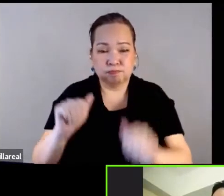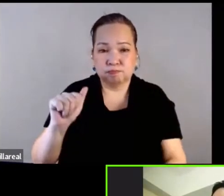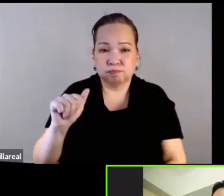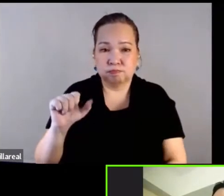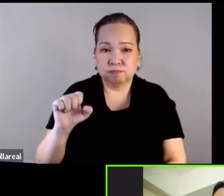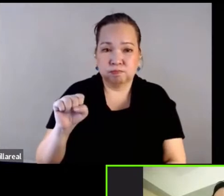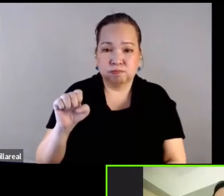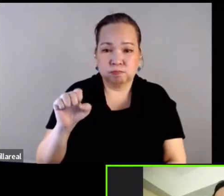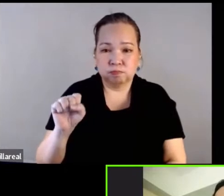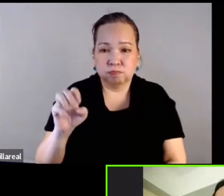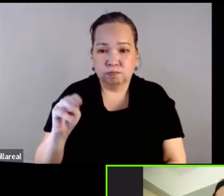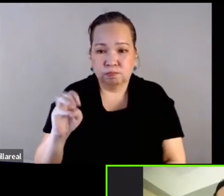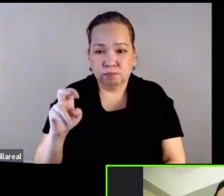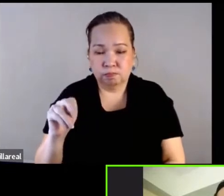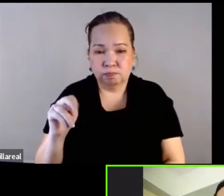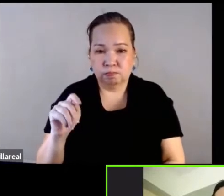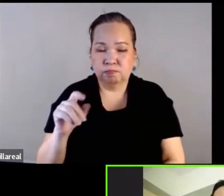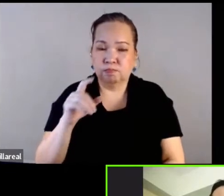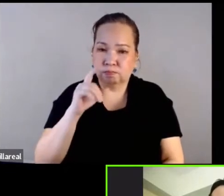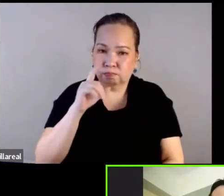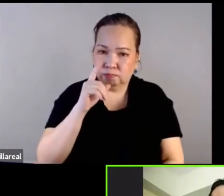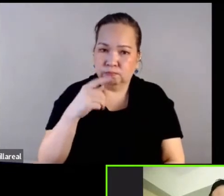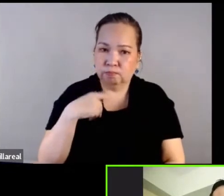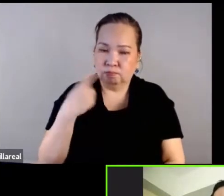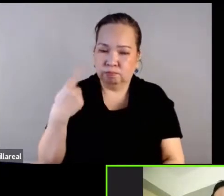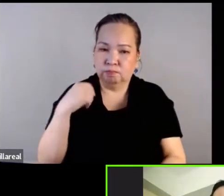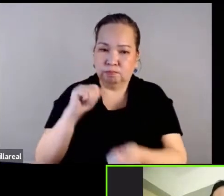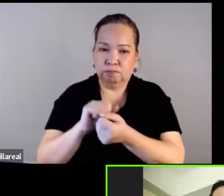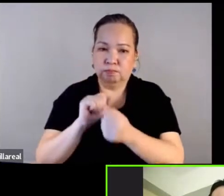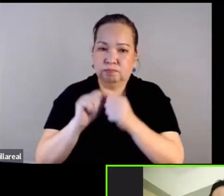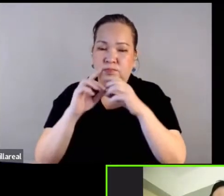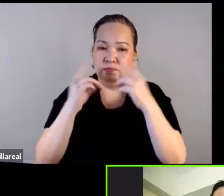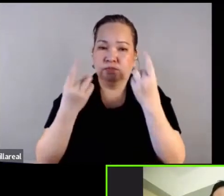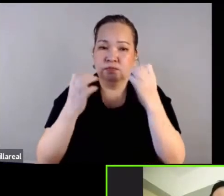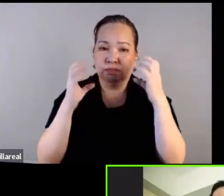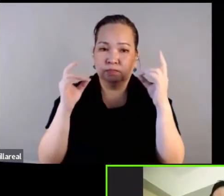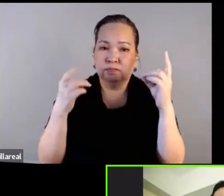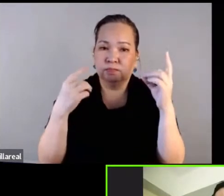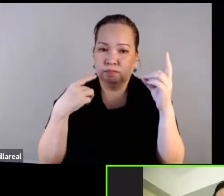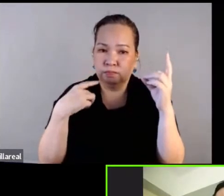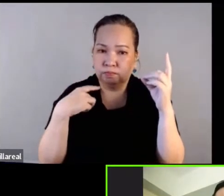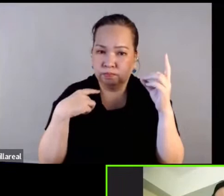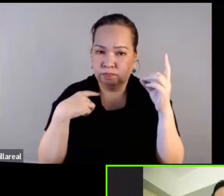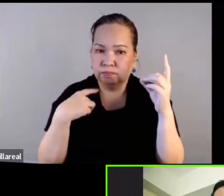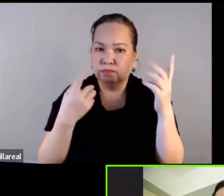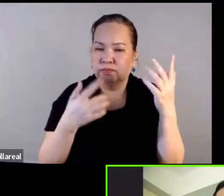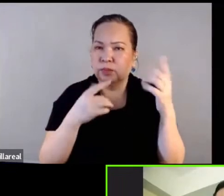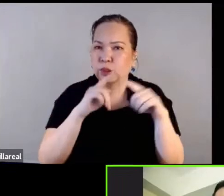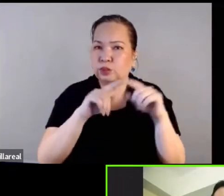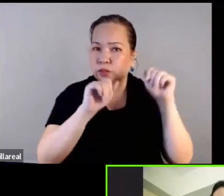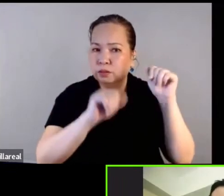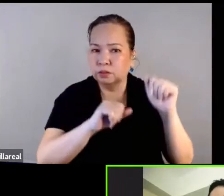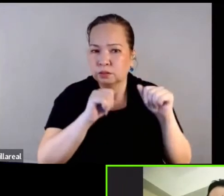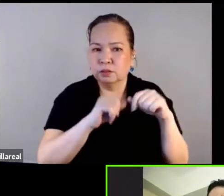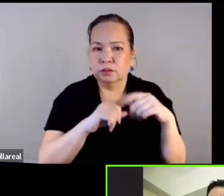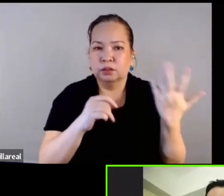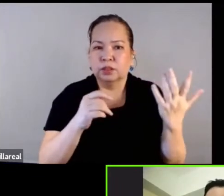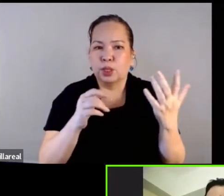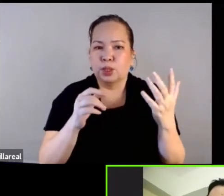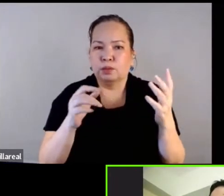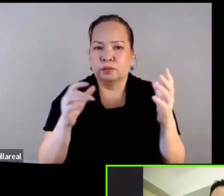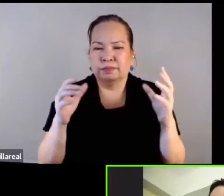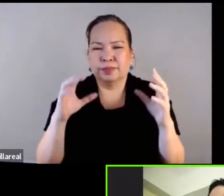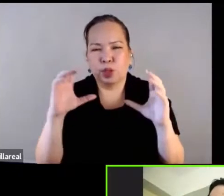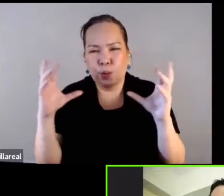kasamahan sa DepEd, si Sir Densing, no? Na ngayon ay nagkakaroon ng amplified numeracy assessment and comprehensive rapid literacy assessment